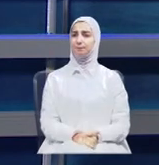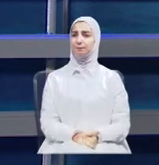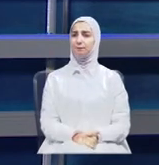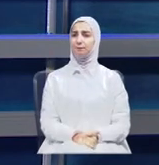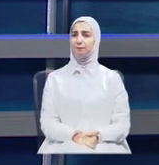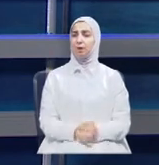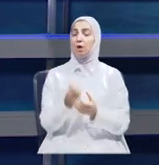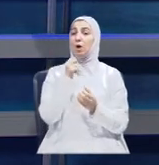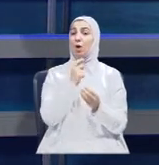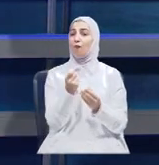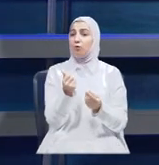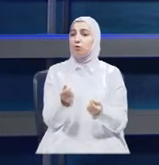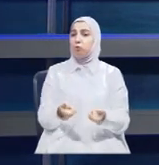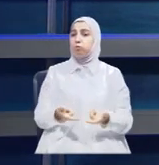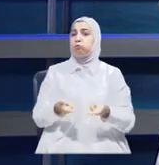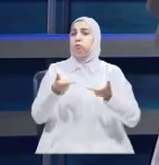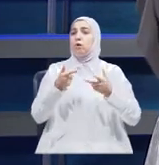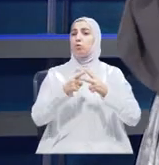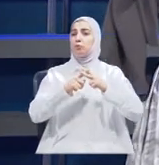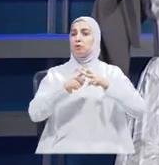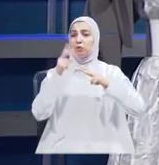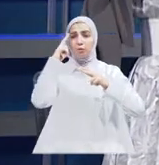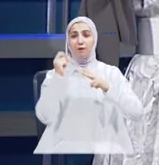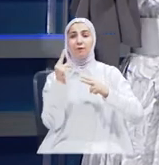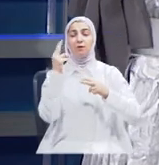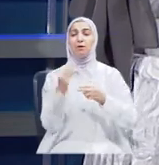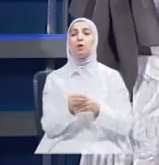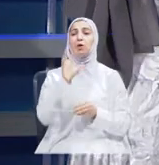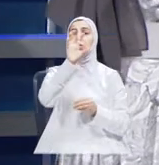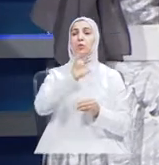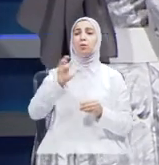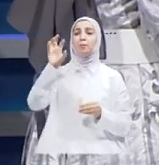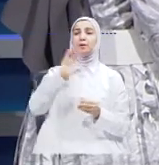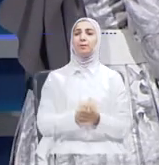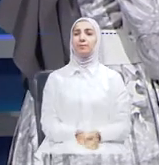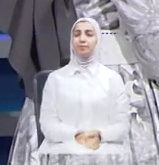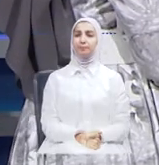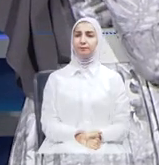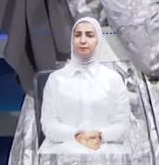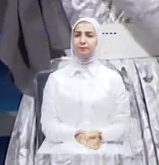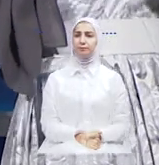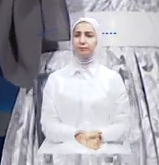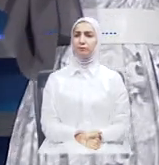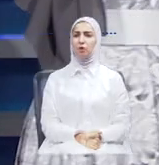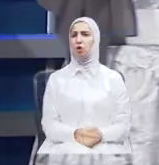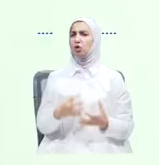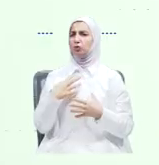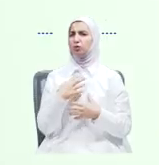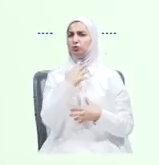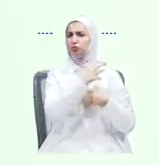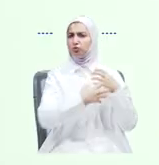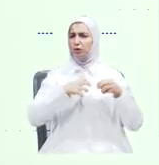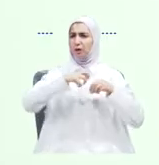إلى تدفق الأموال والمصنوعات والأفكار الأوروبية، أدى إلى شعور